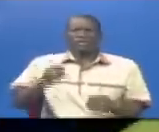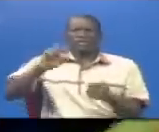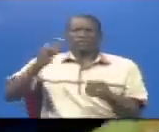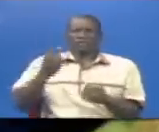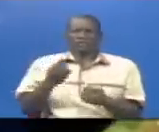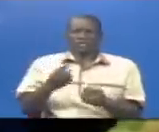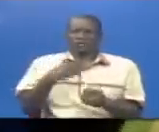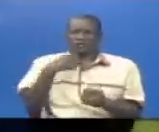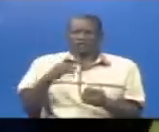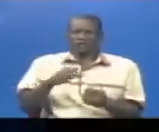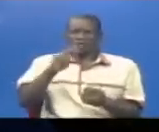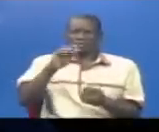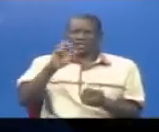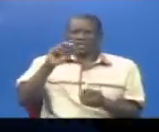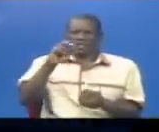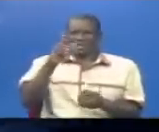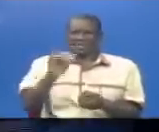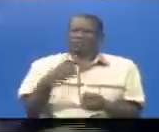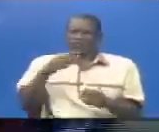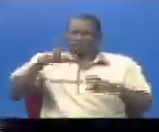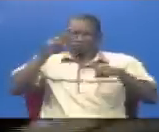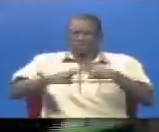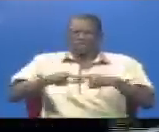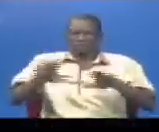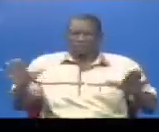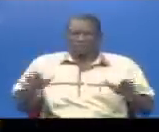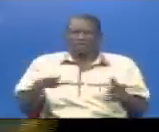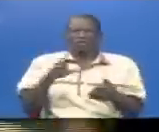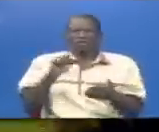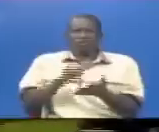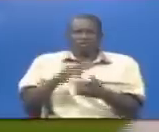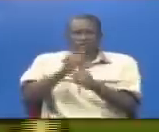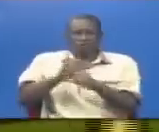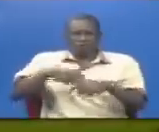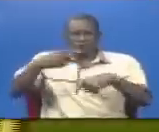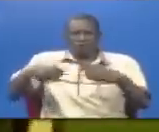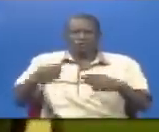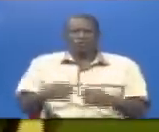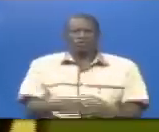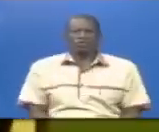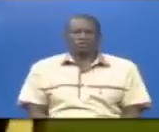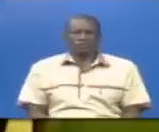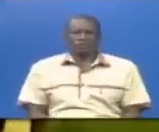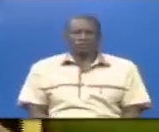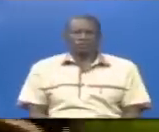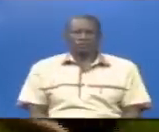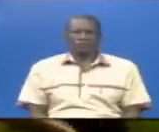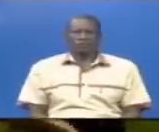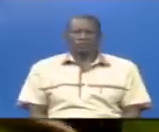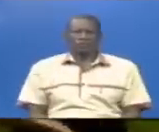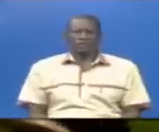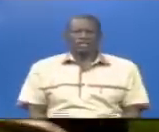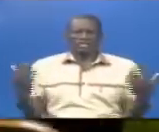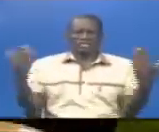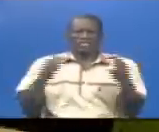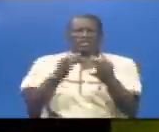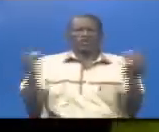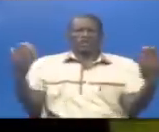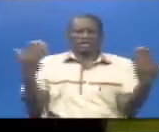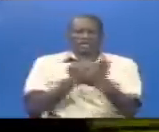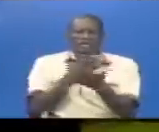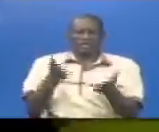nao wameelezwa na Kindiki Kithure kwamba waketi pia ndiposa shughuli yenyewe iweze kuendelea. Ni usiku mrefu